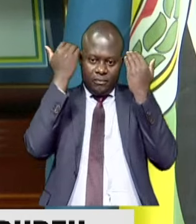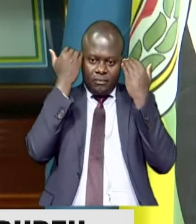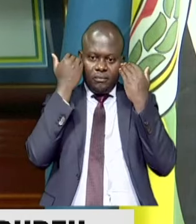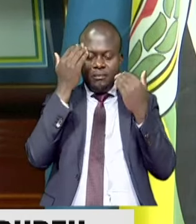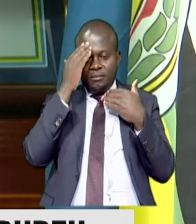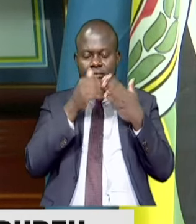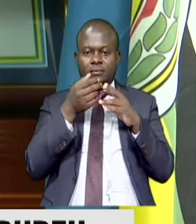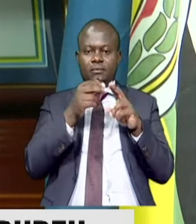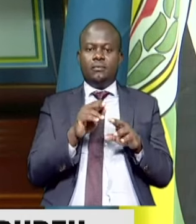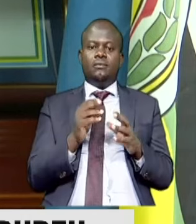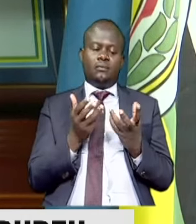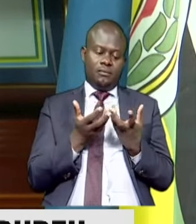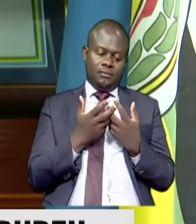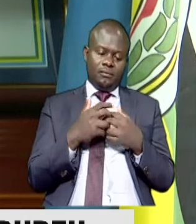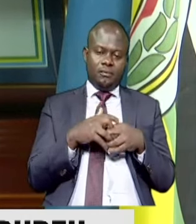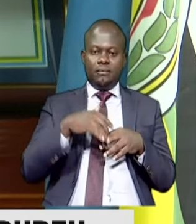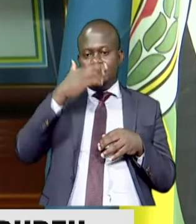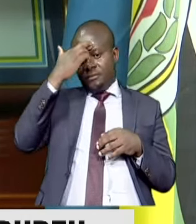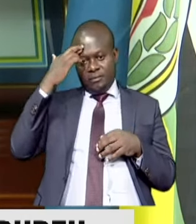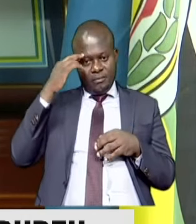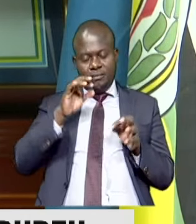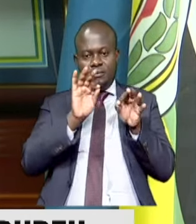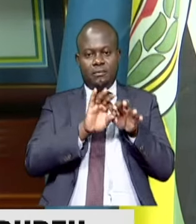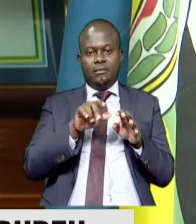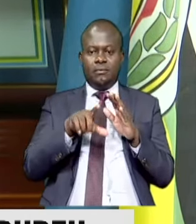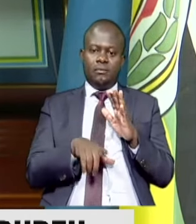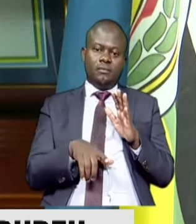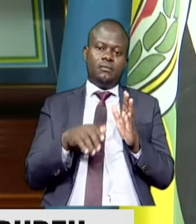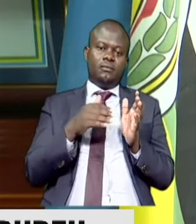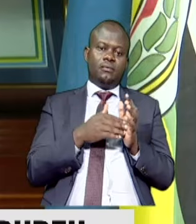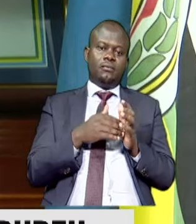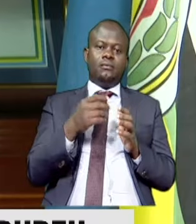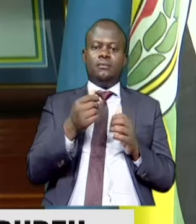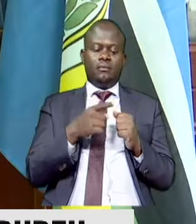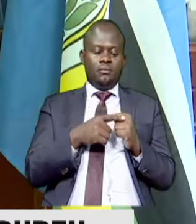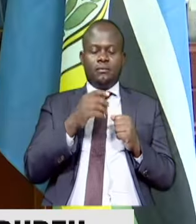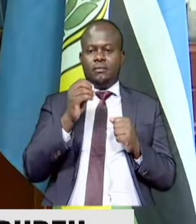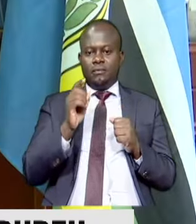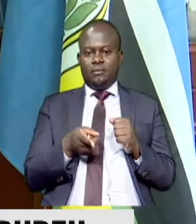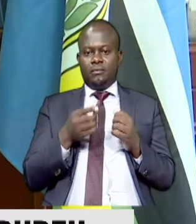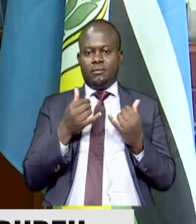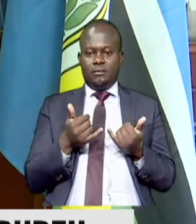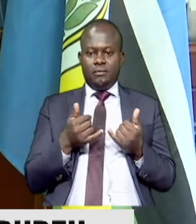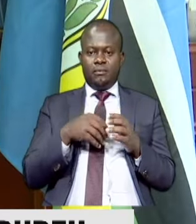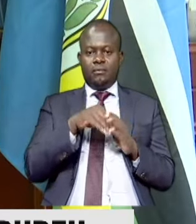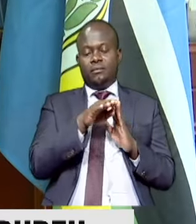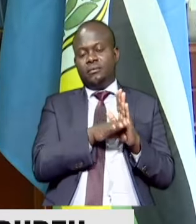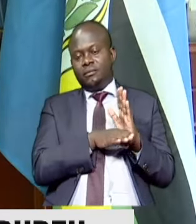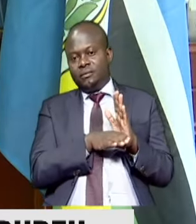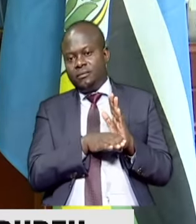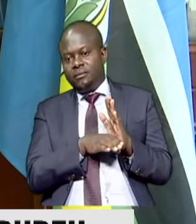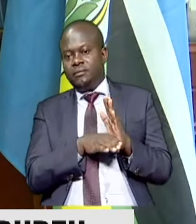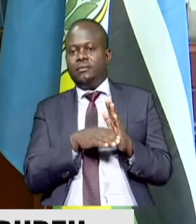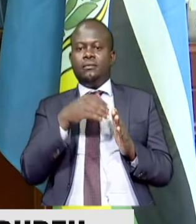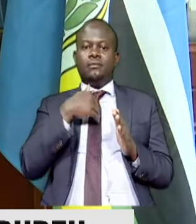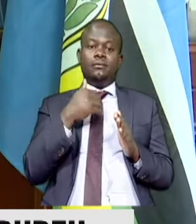ngo habe kwiyunga niyo mpamvu ibiciro byacu biri hasi ni 60,000 ubu ngubu muri gahunda